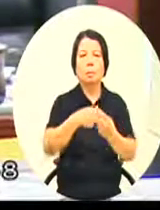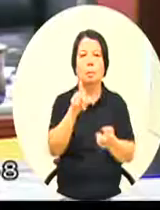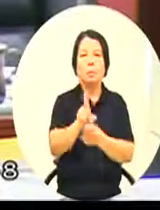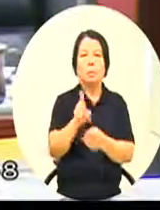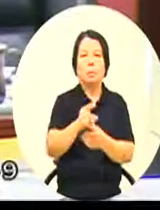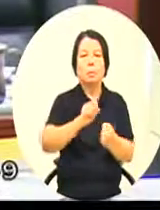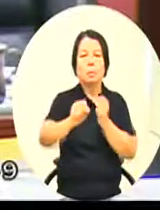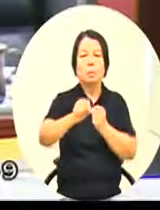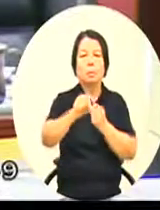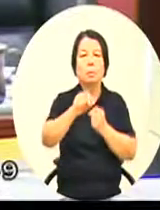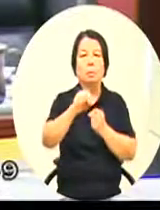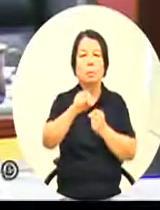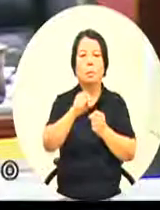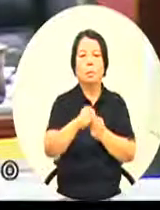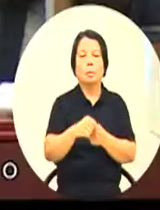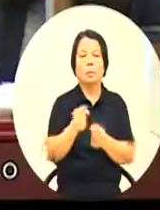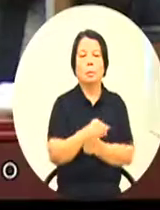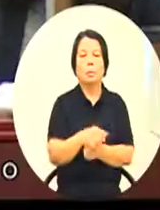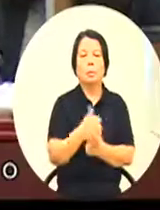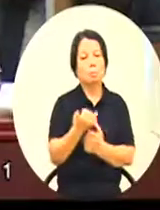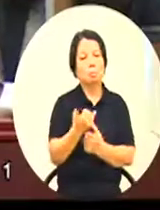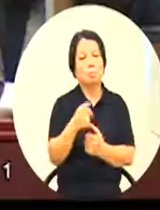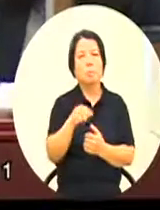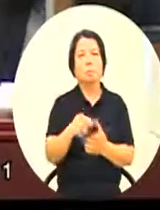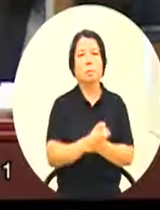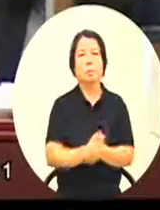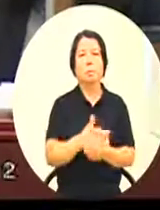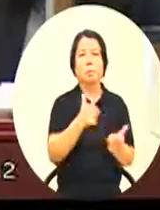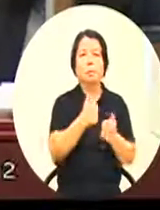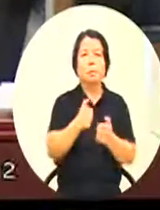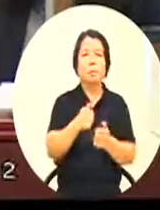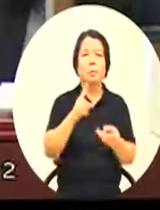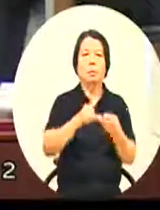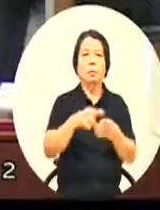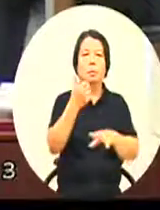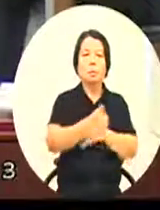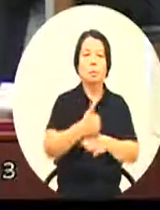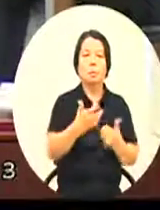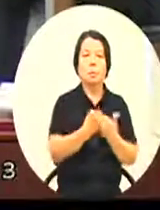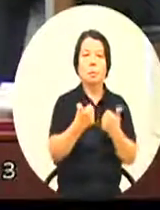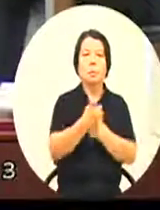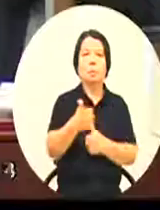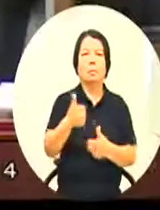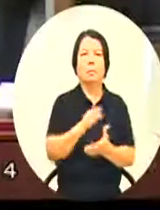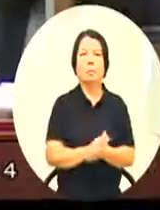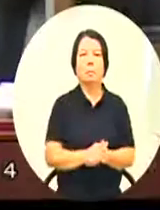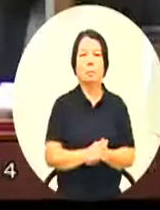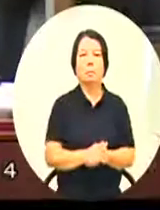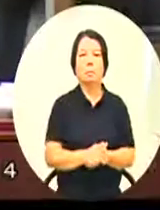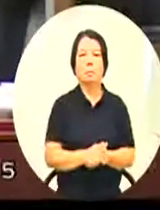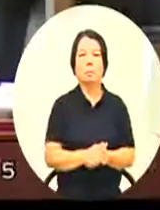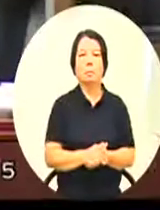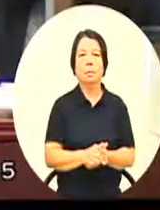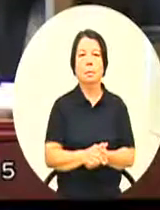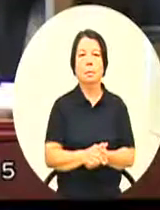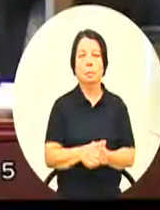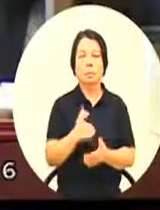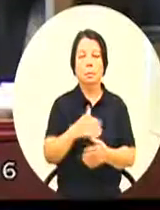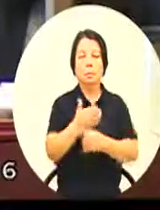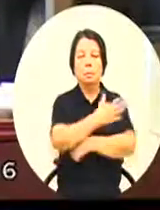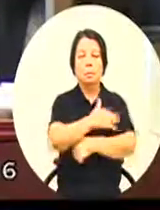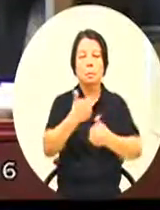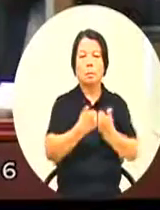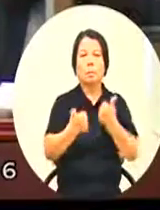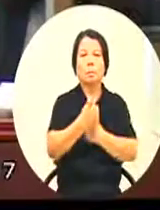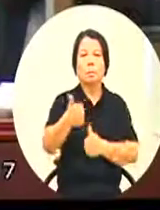个议题。 好，谢谢主席，谢谢陈议员。其实陈议员刚刚